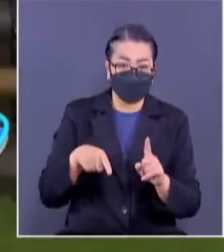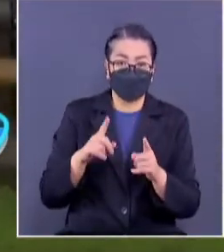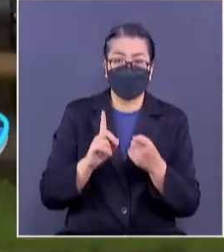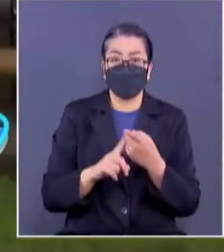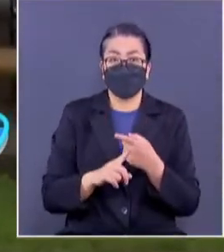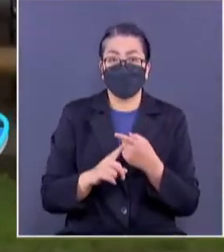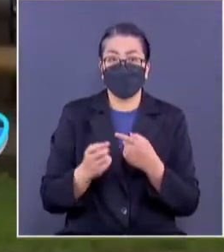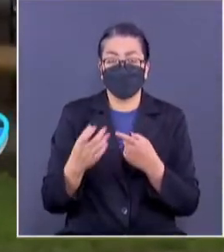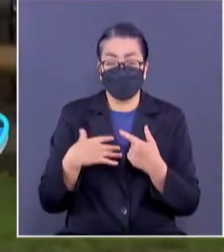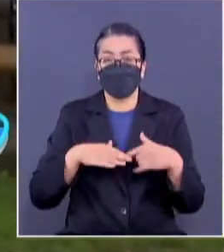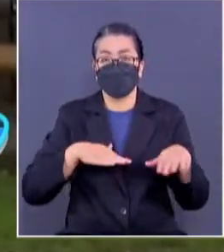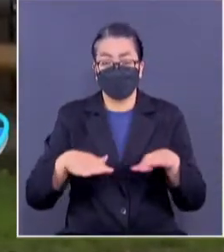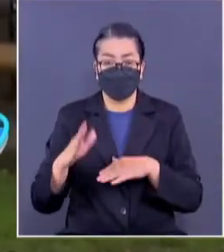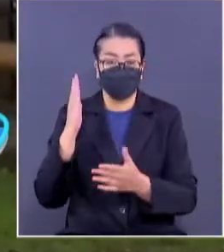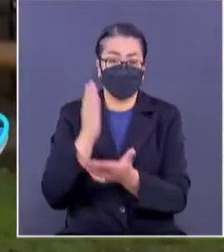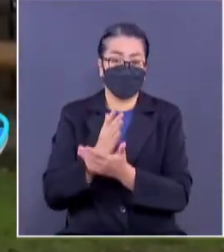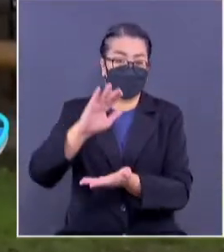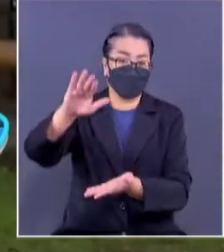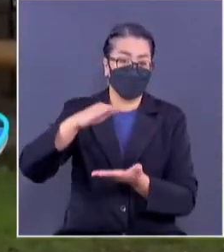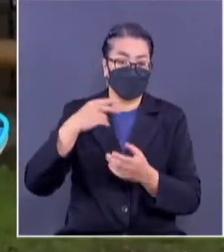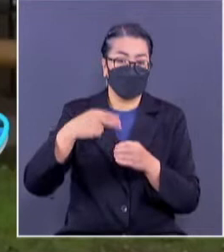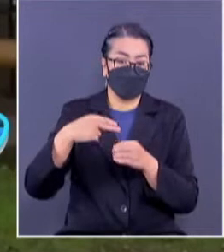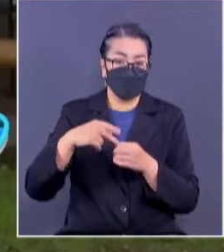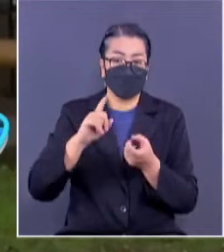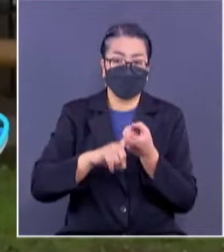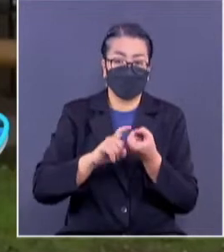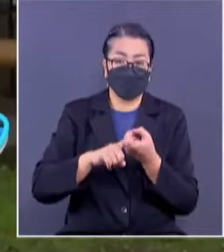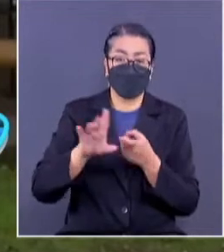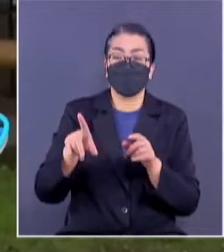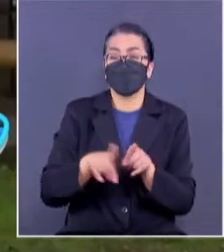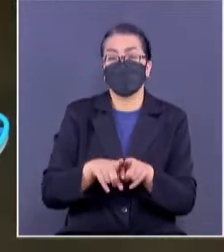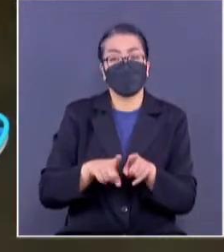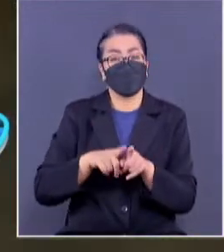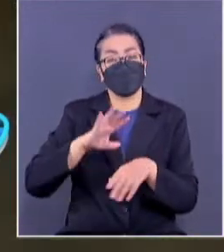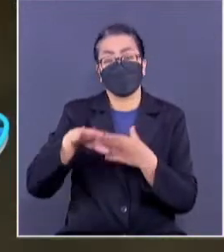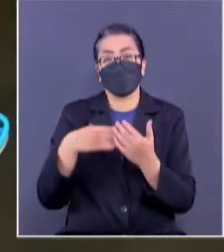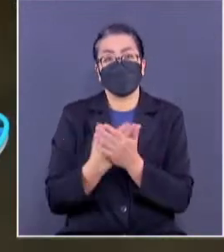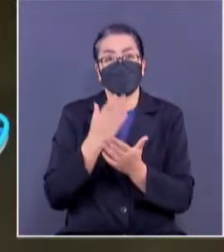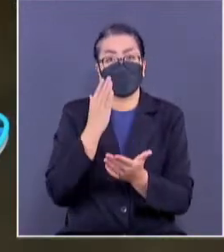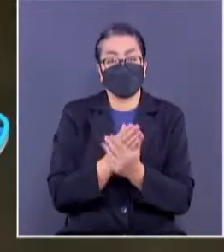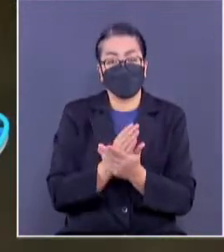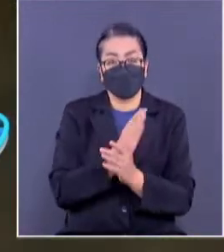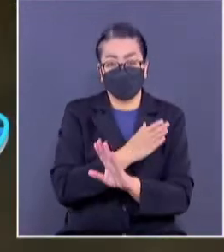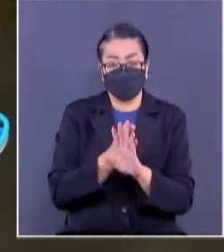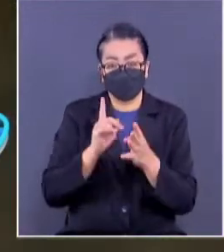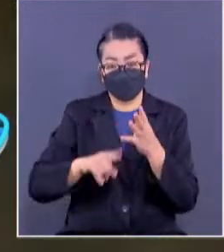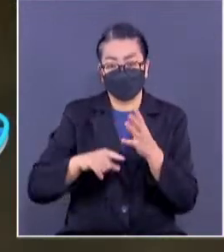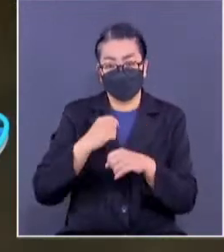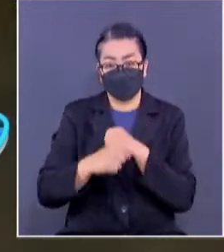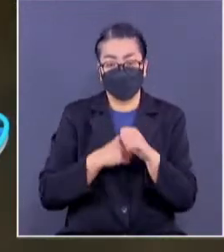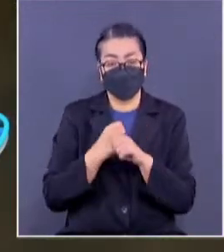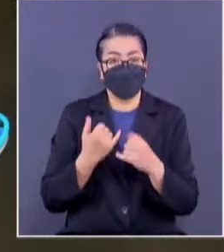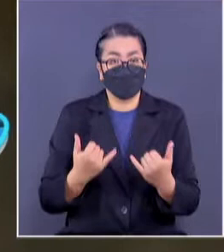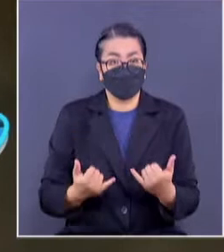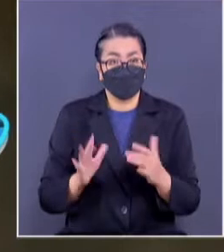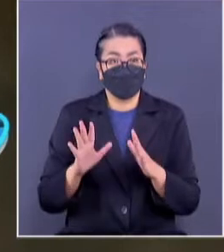ก็เปรียมที่จะหยุดการนำเข้าน้ำมันและก๊าซธรรมชาติจากรัสเซียทั้งหมดภายในสิ้นปีนี้นั่นหมายถึง